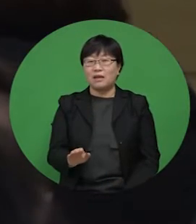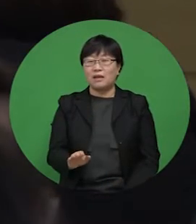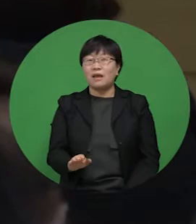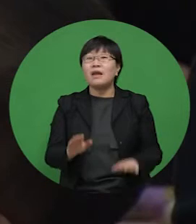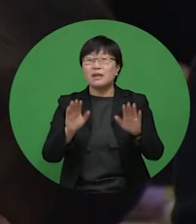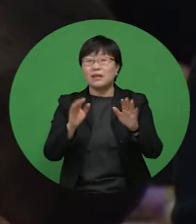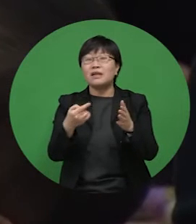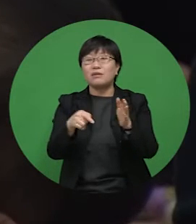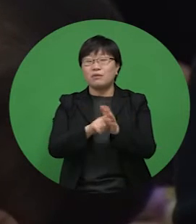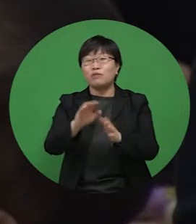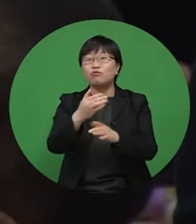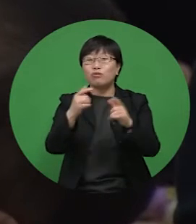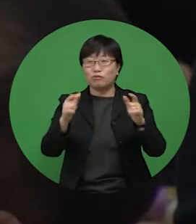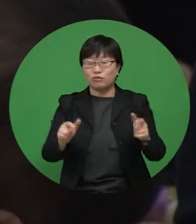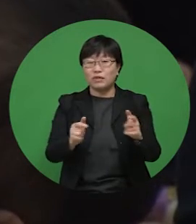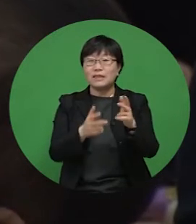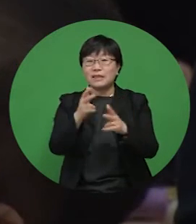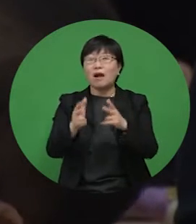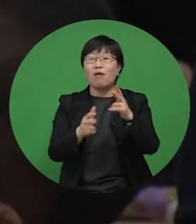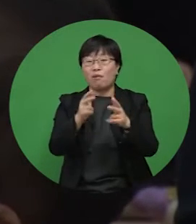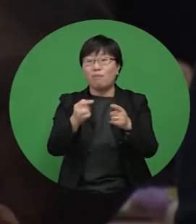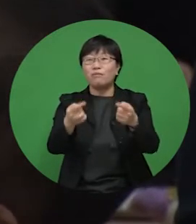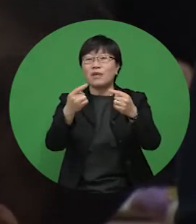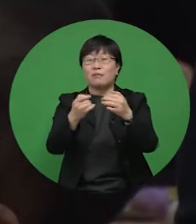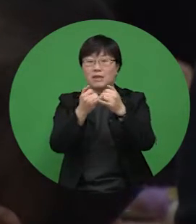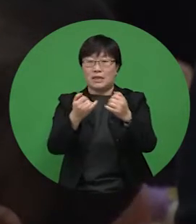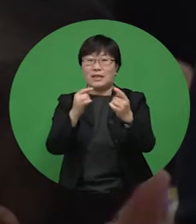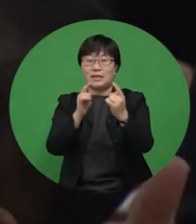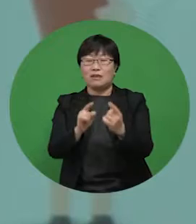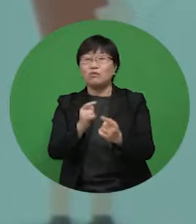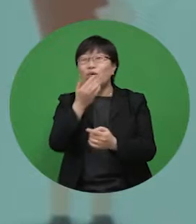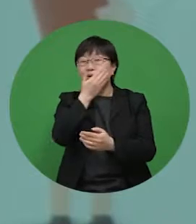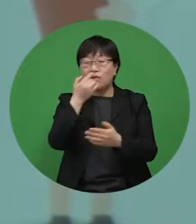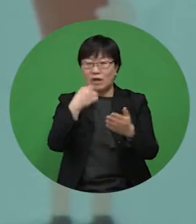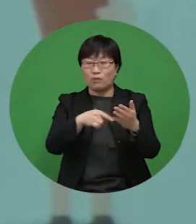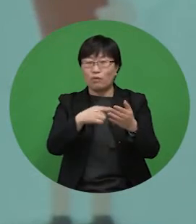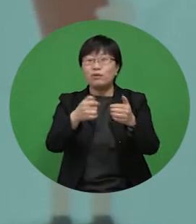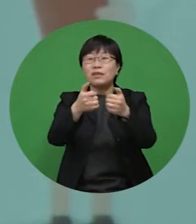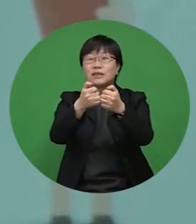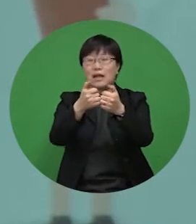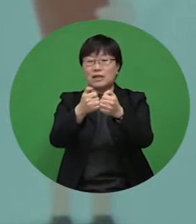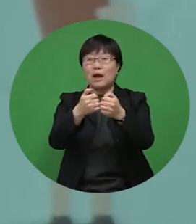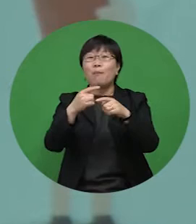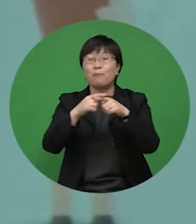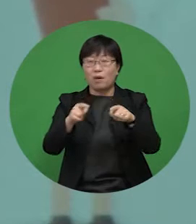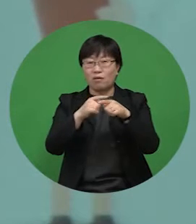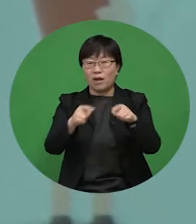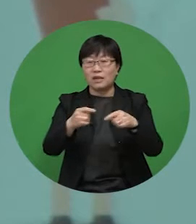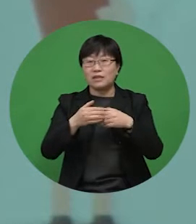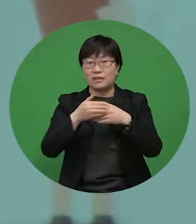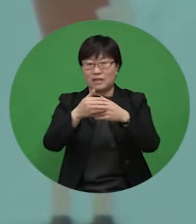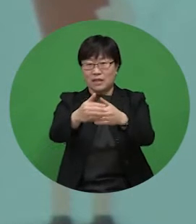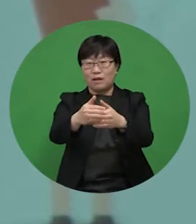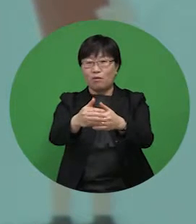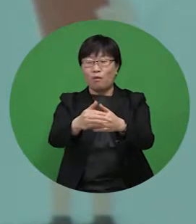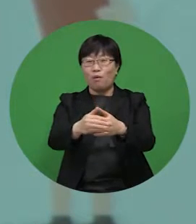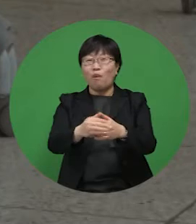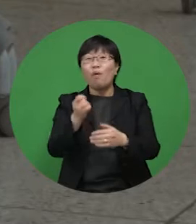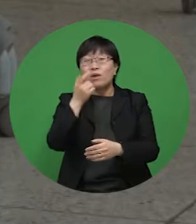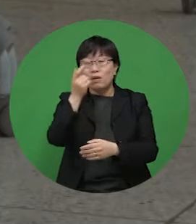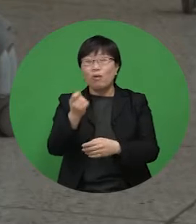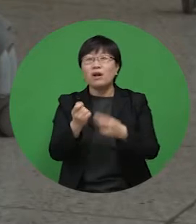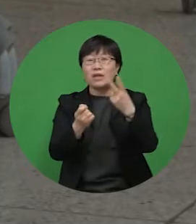프로그램인데요. 이를 위해 구로구는 사업 참여자를 대상으로 영양교육, 상담, 영양평가를